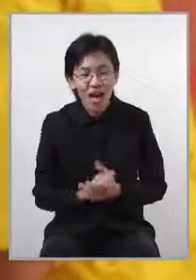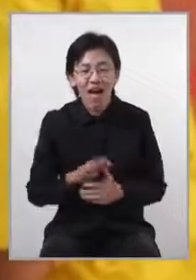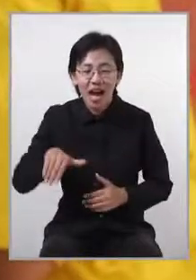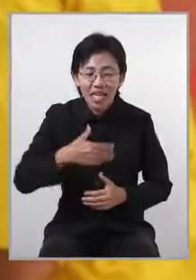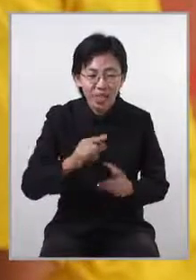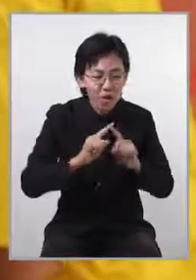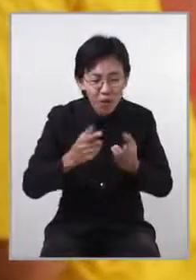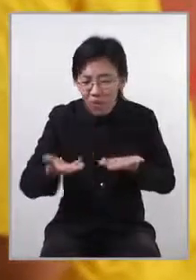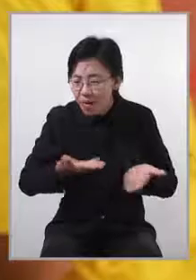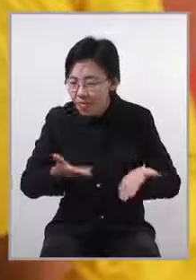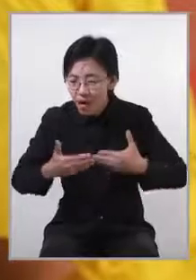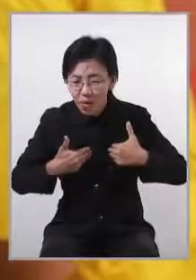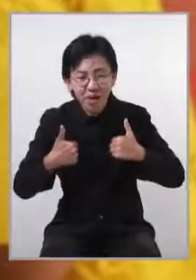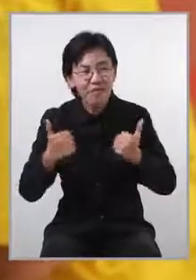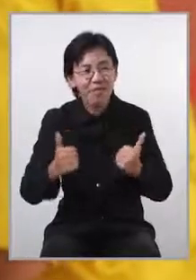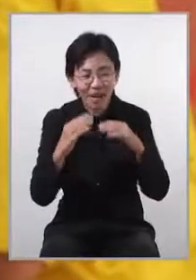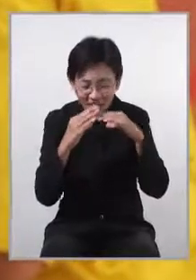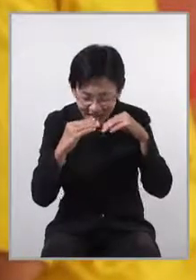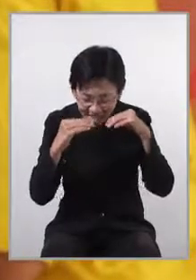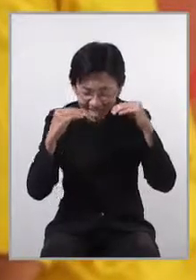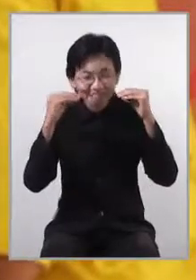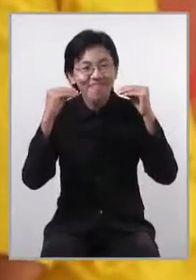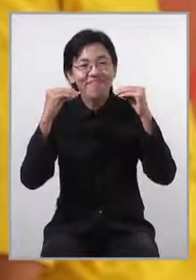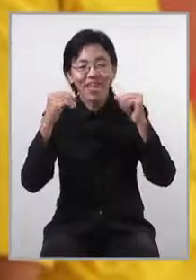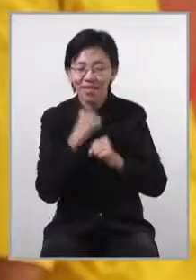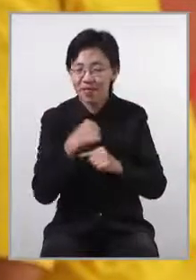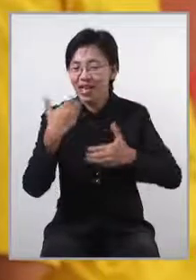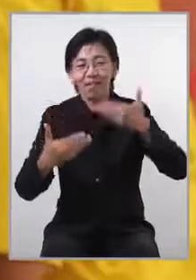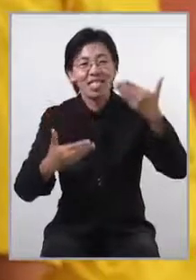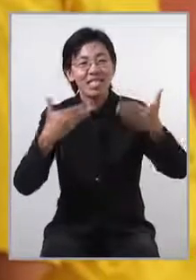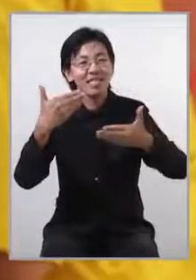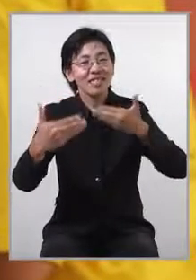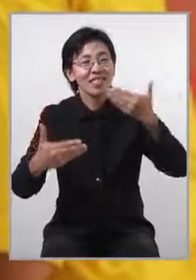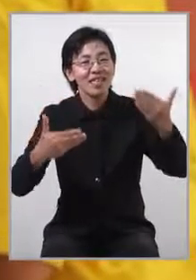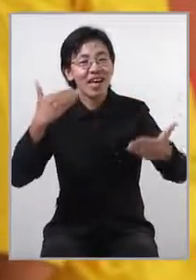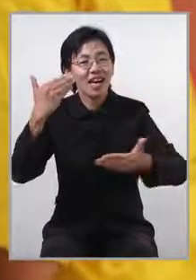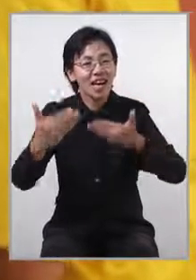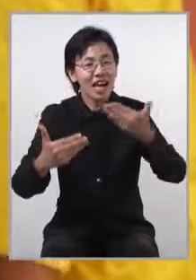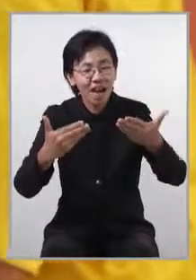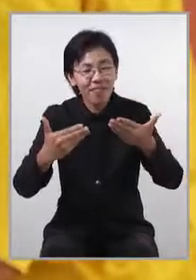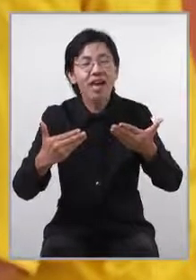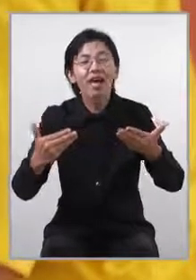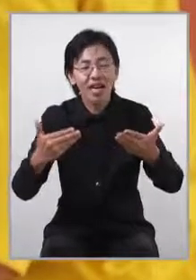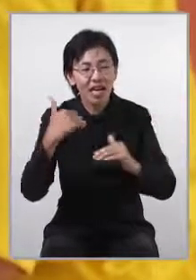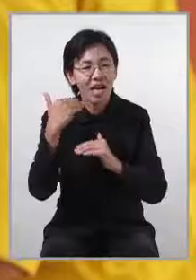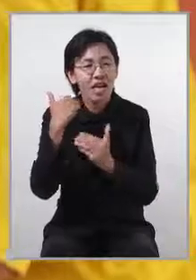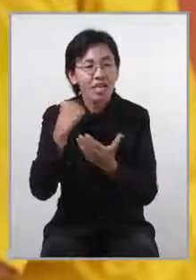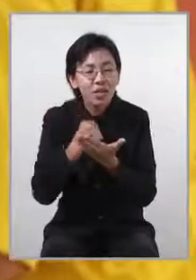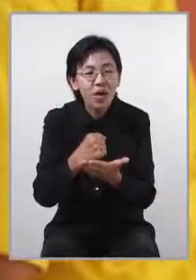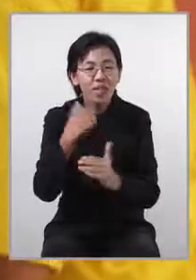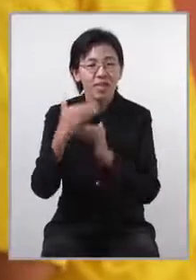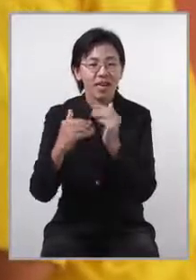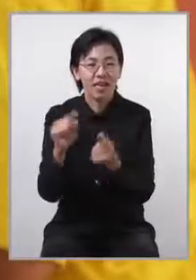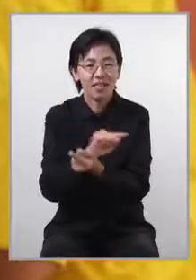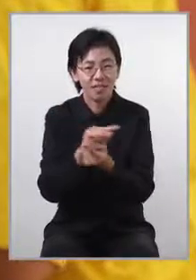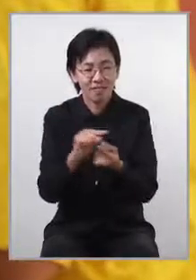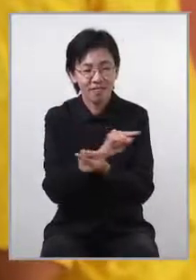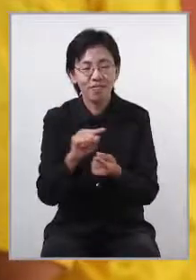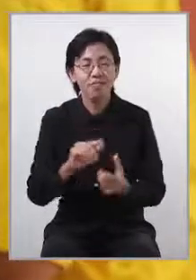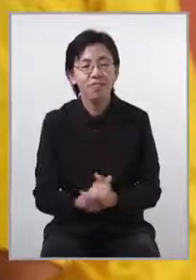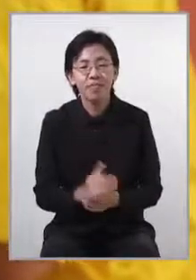ปันความสุขมาแบ่งปันรอยยิ้มแล้วก็มาทำกิจกรรมอันเป็นกิจกรรมที่สร้างสรรค์สังคมนะครับสิ่งสำคัญที่สุดก็คือว่า